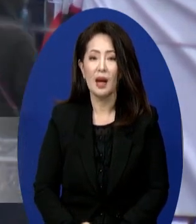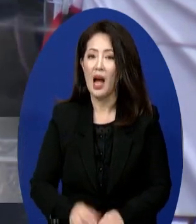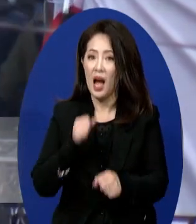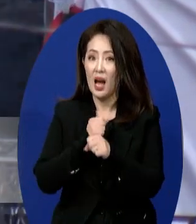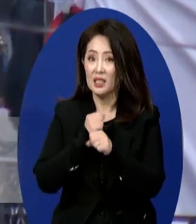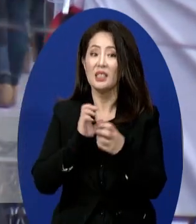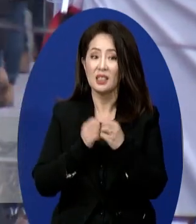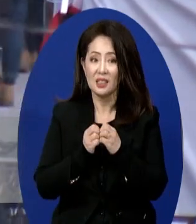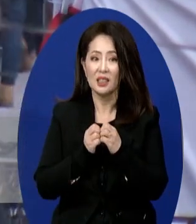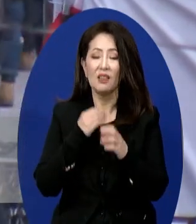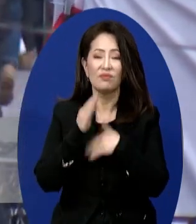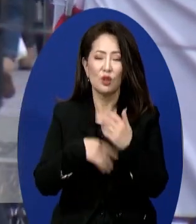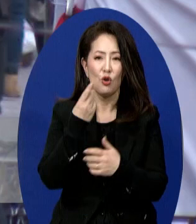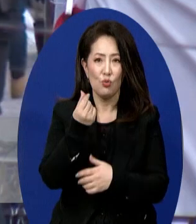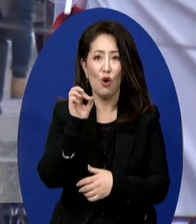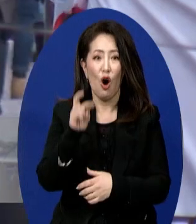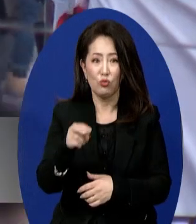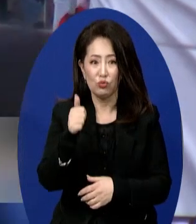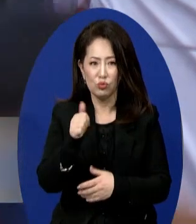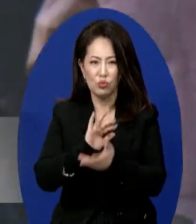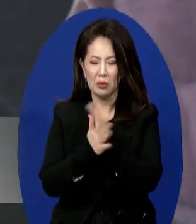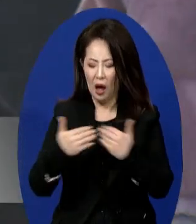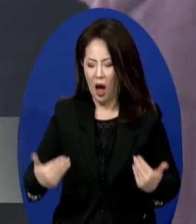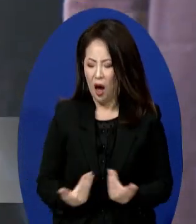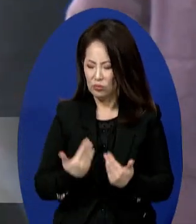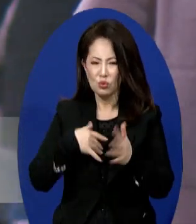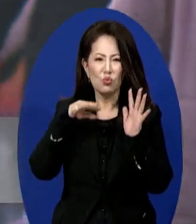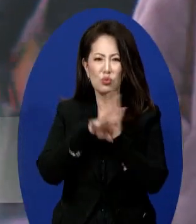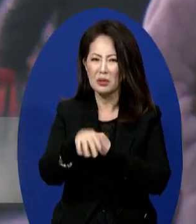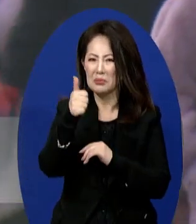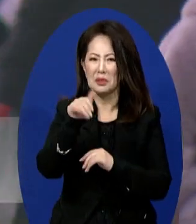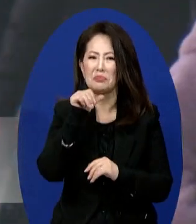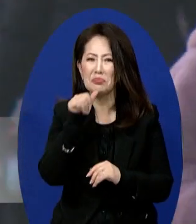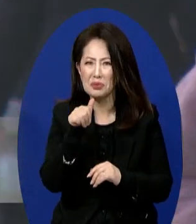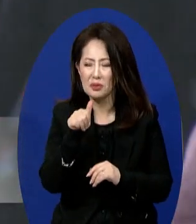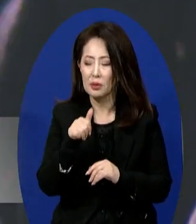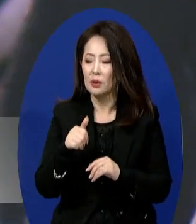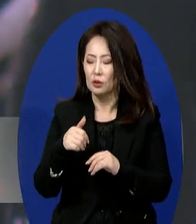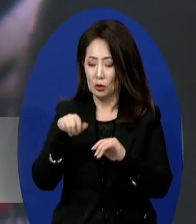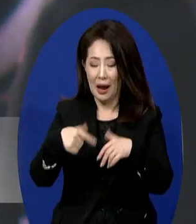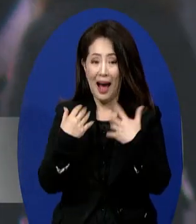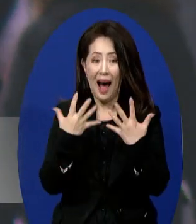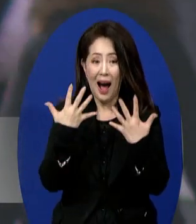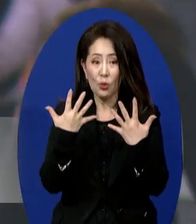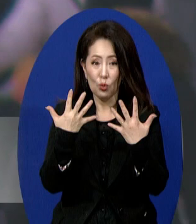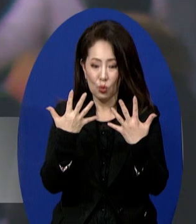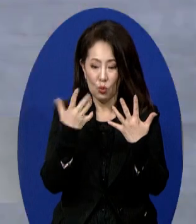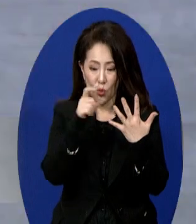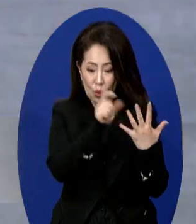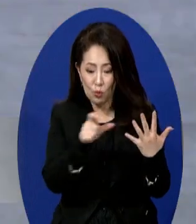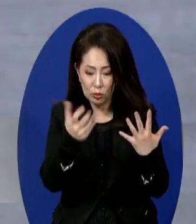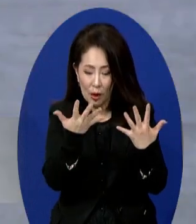ажил хийж мөнгө олж байгаач амьдралд хүртээмжгүй байгаа учраас 10 хүн тутмын 8 нь зээл авч амьдарч байна. Монгол банкны